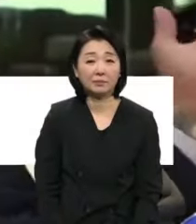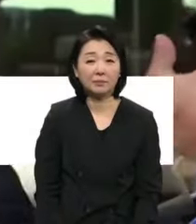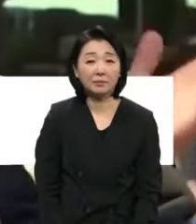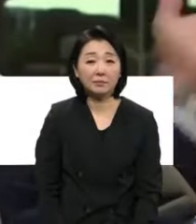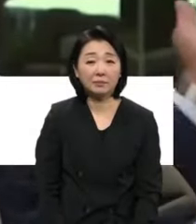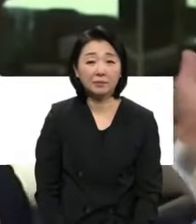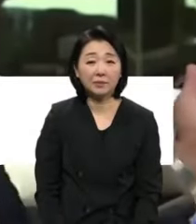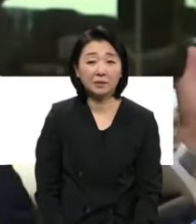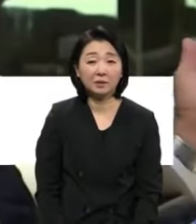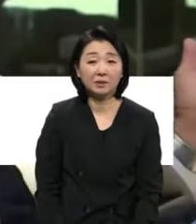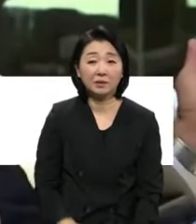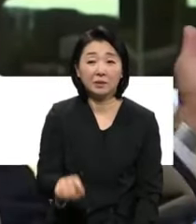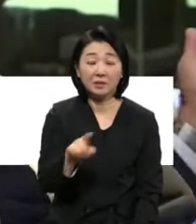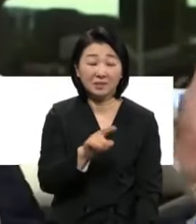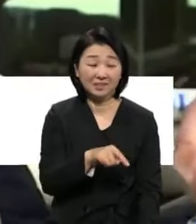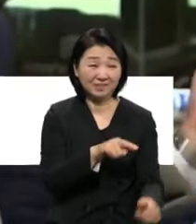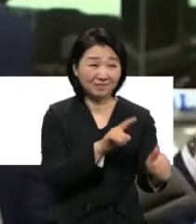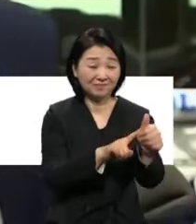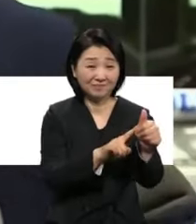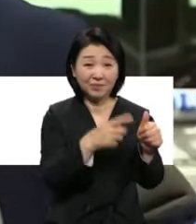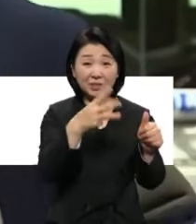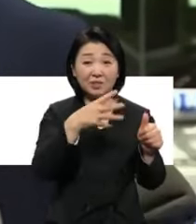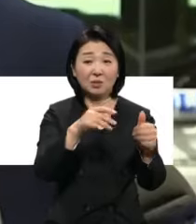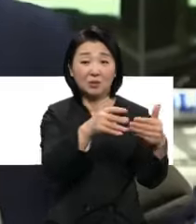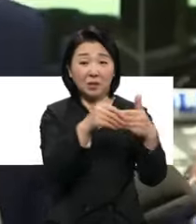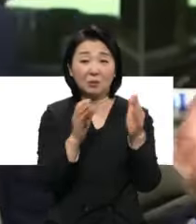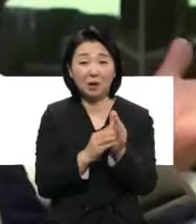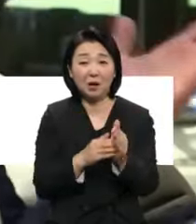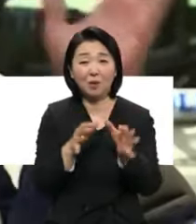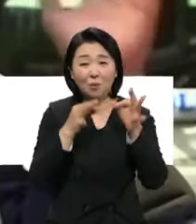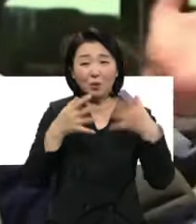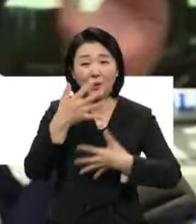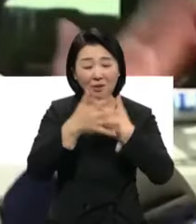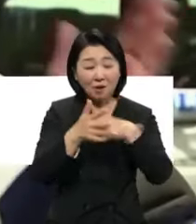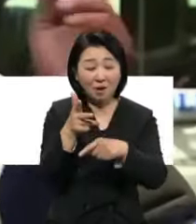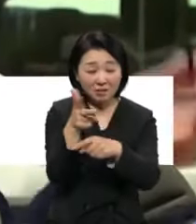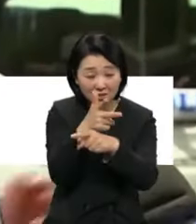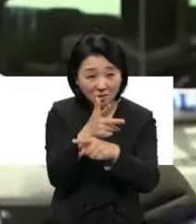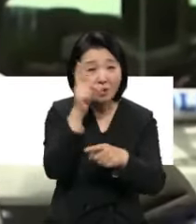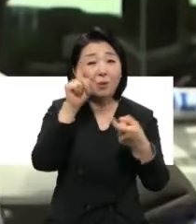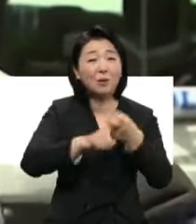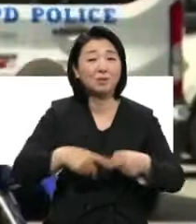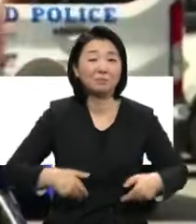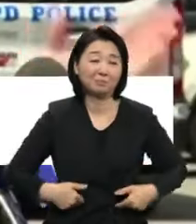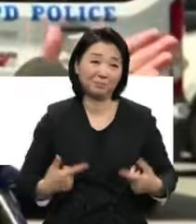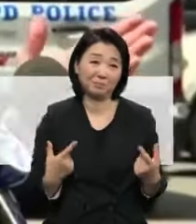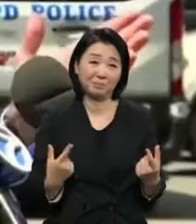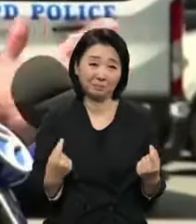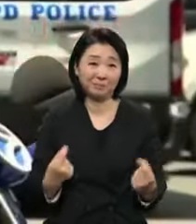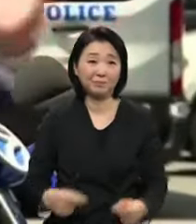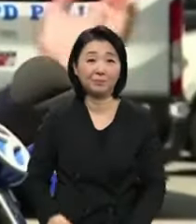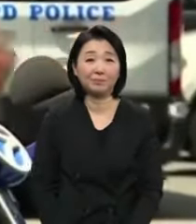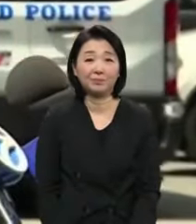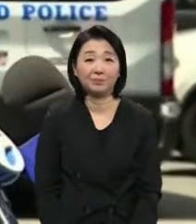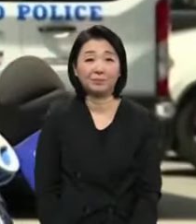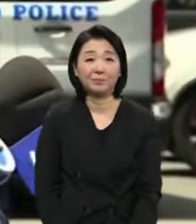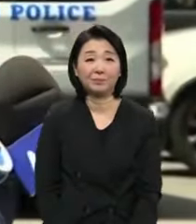They bring in Robert De Niro who was shot down but apparently he needs attention because it's been a while since he's cranked out a good movie of liars.